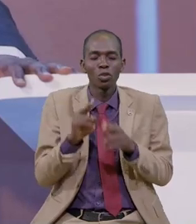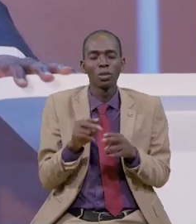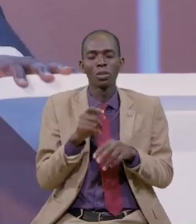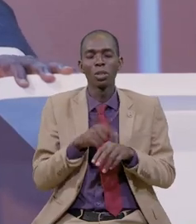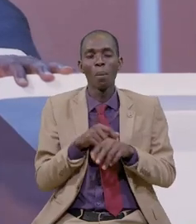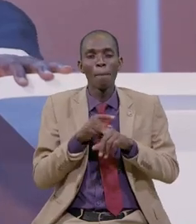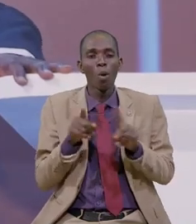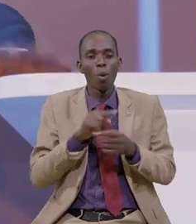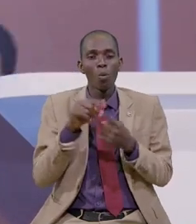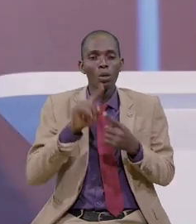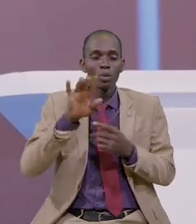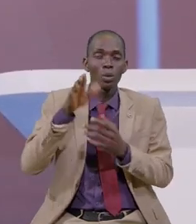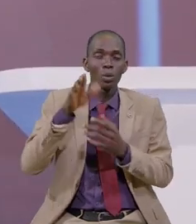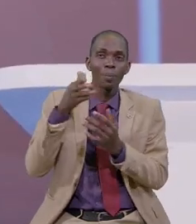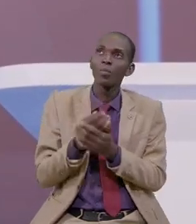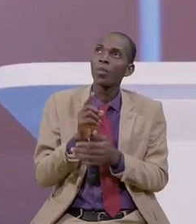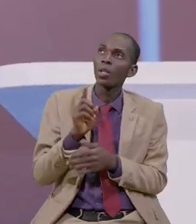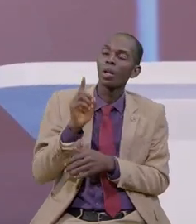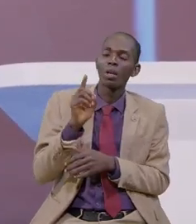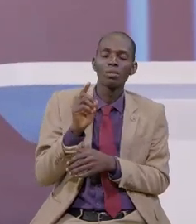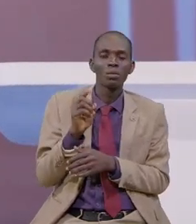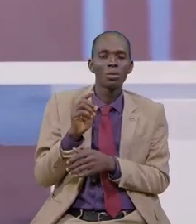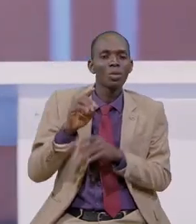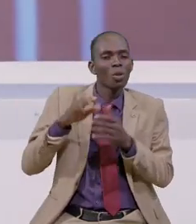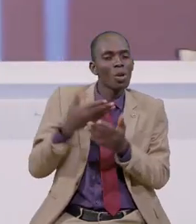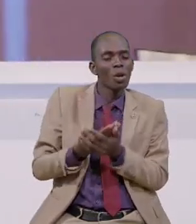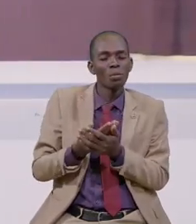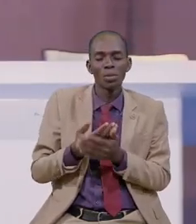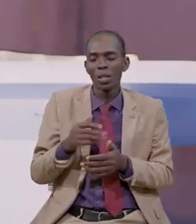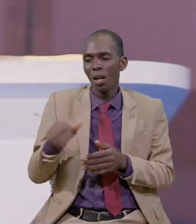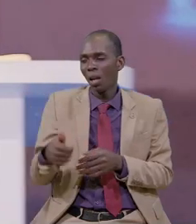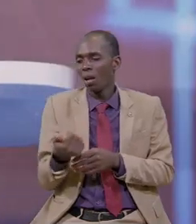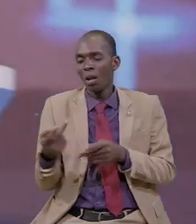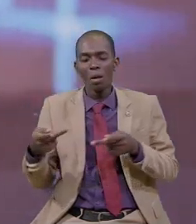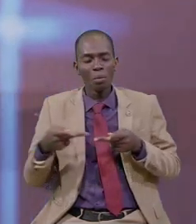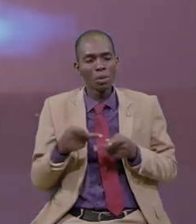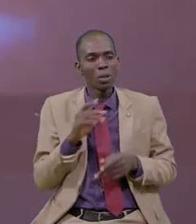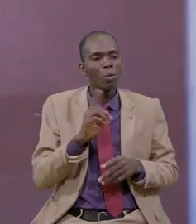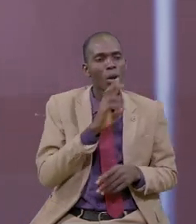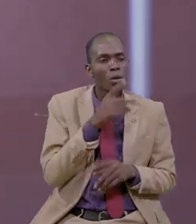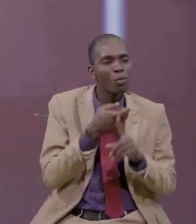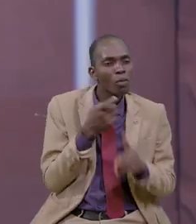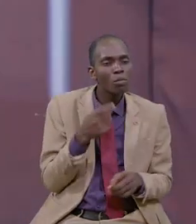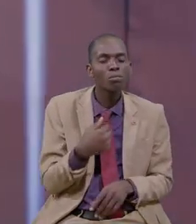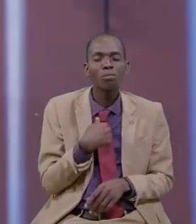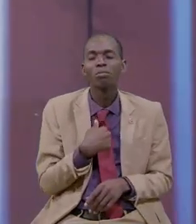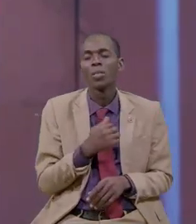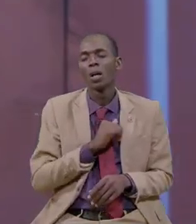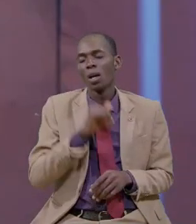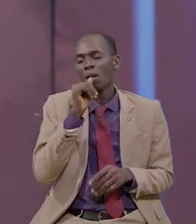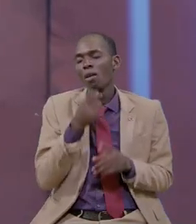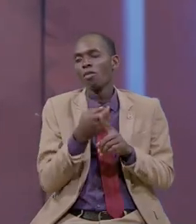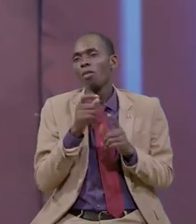dans l'au-delà, et on dit, d'où viens-tu? Je viens du grand ministère, ministère